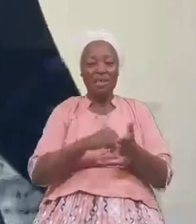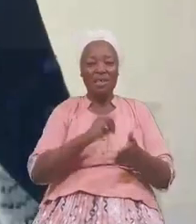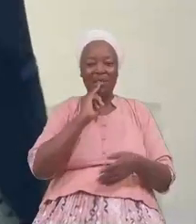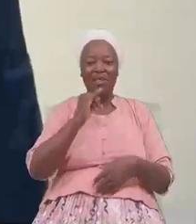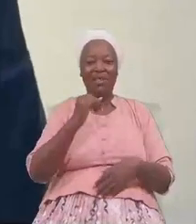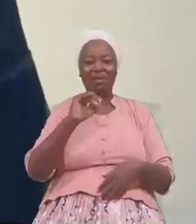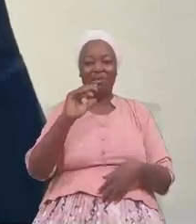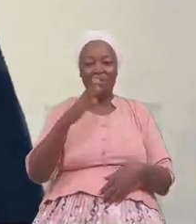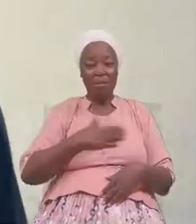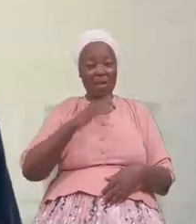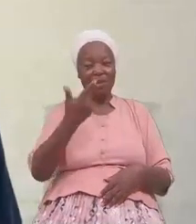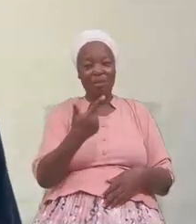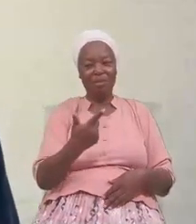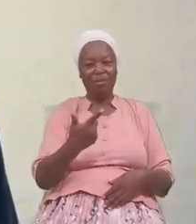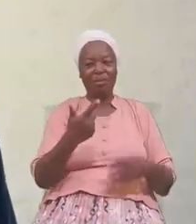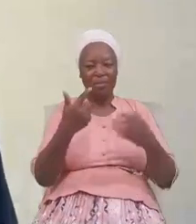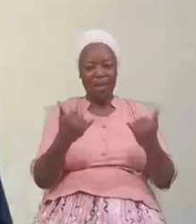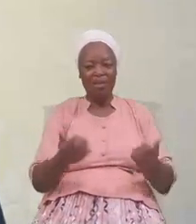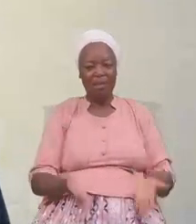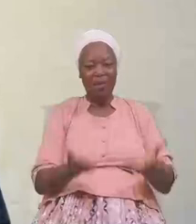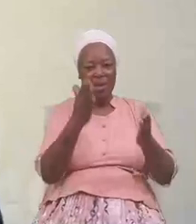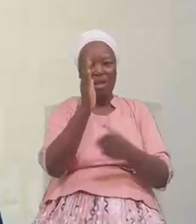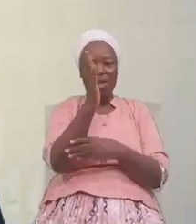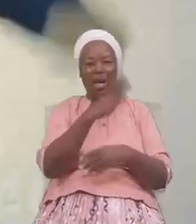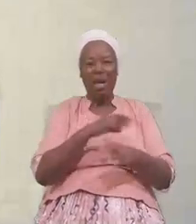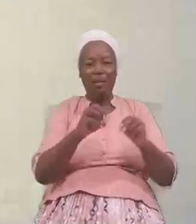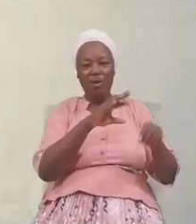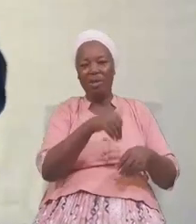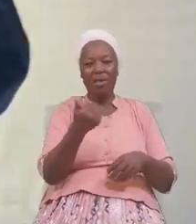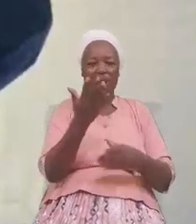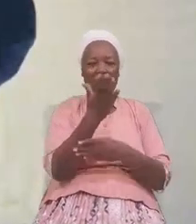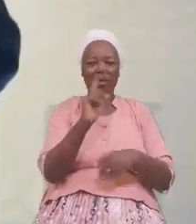Lève cette main et mets l'autre main là où tu as le défi.